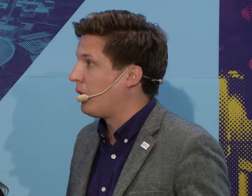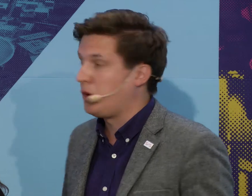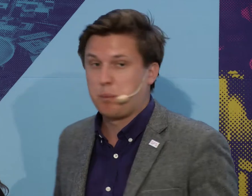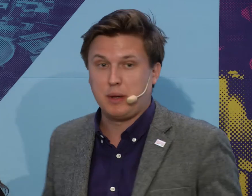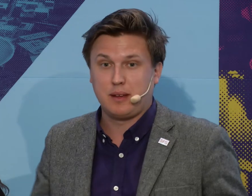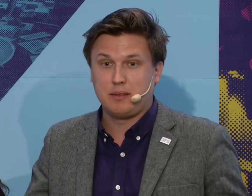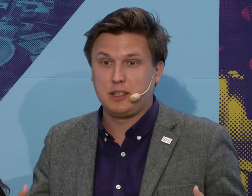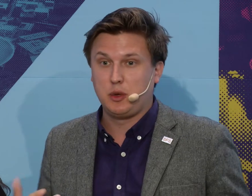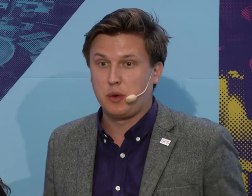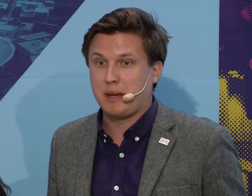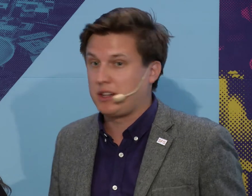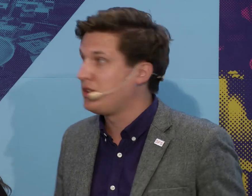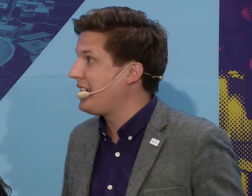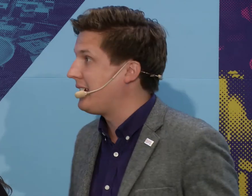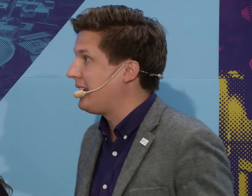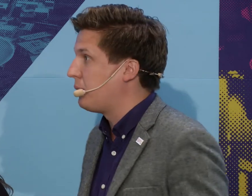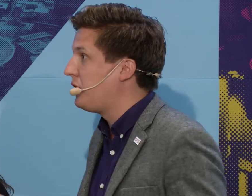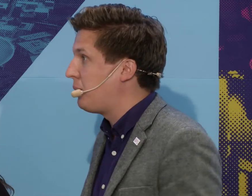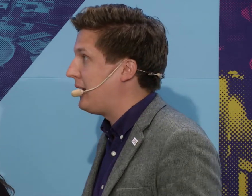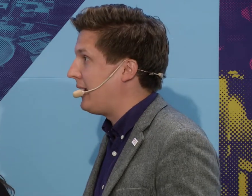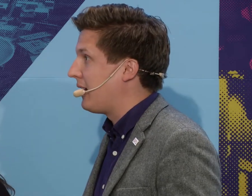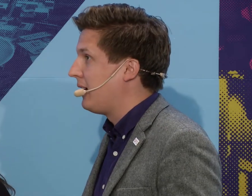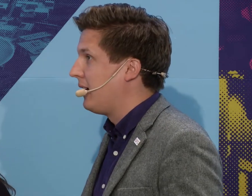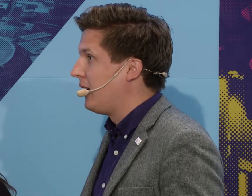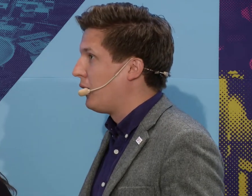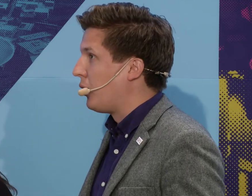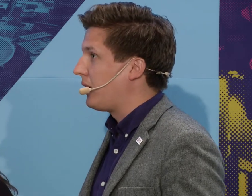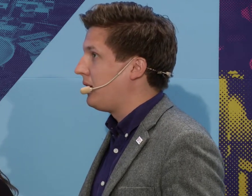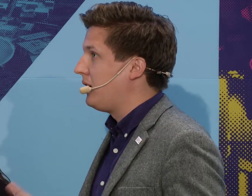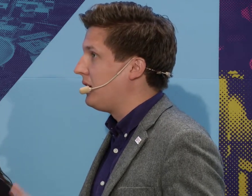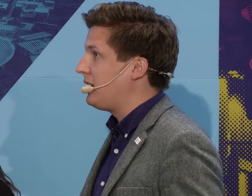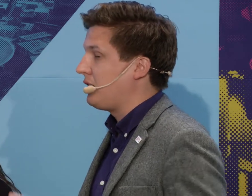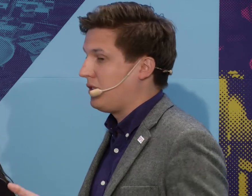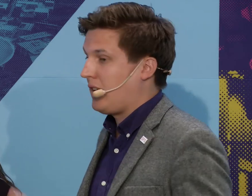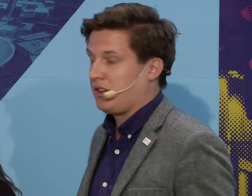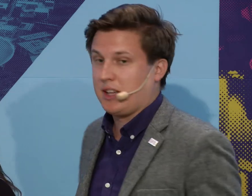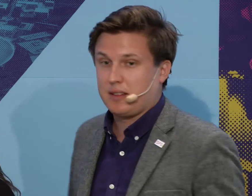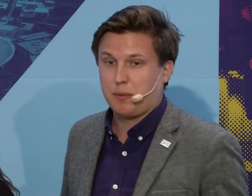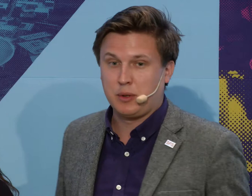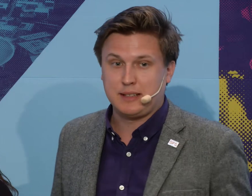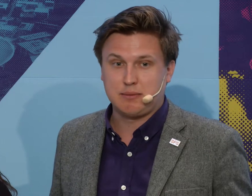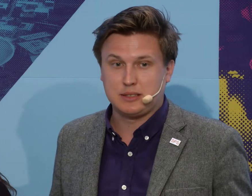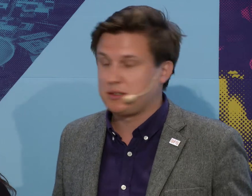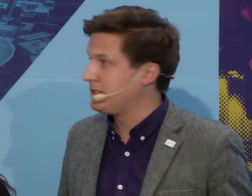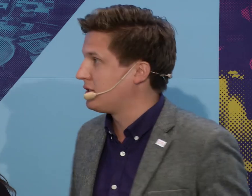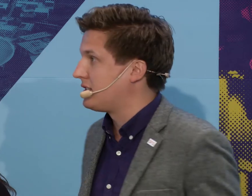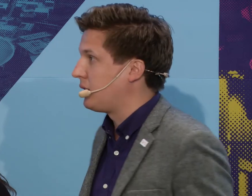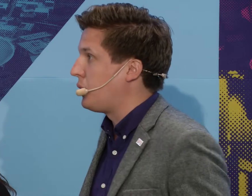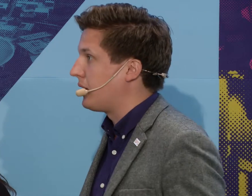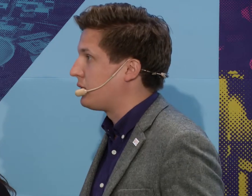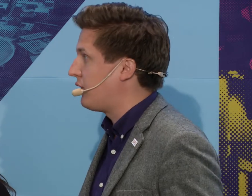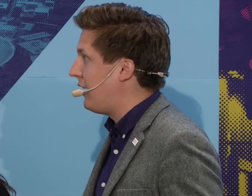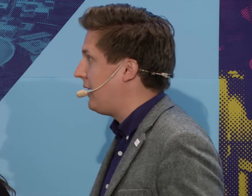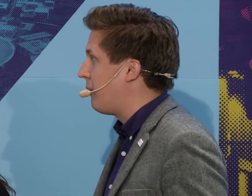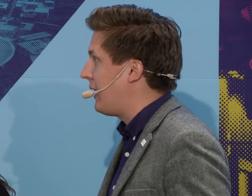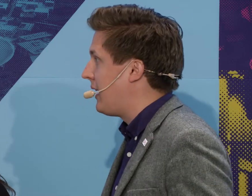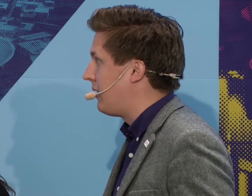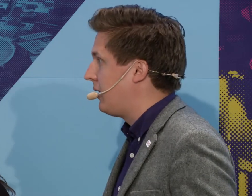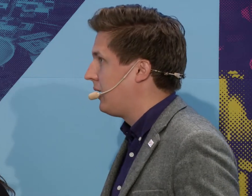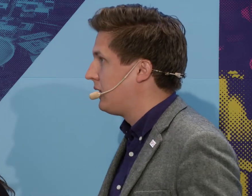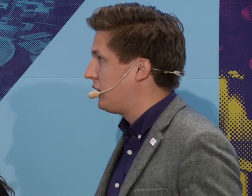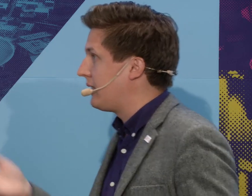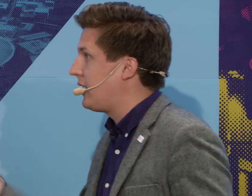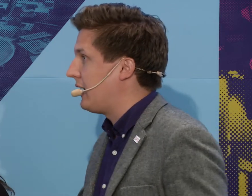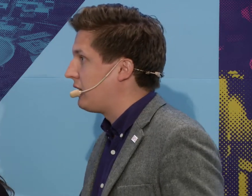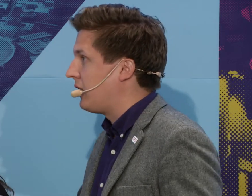för att bara hålla uppe god pedagogik inom utbildningen. Mm. Och ni sitter ju lärosätena på det, alltså i en sådan situation att de ska välja